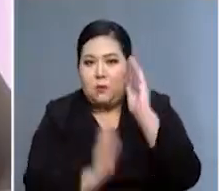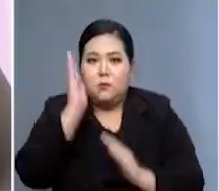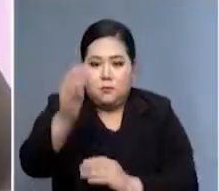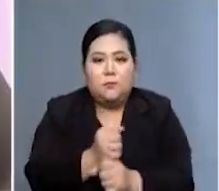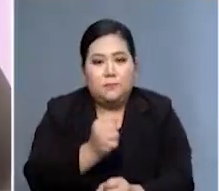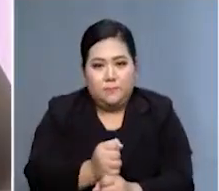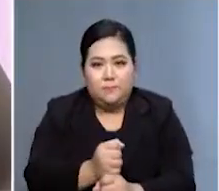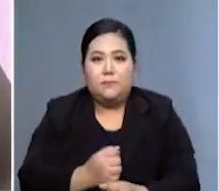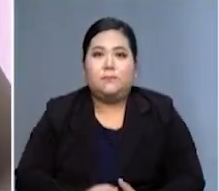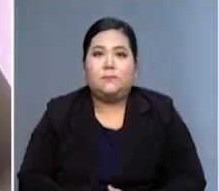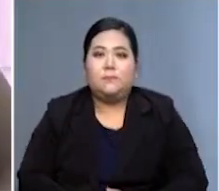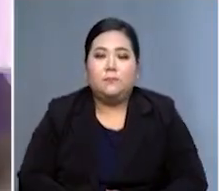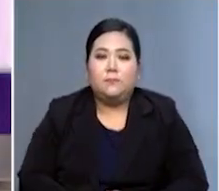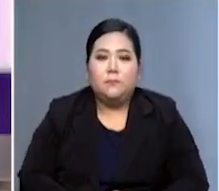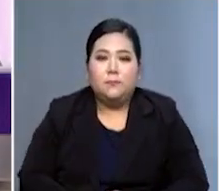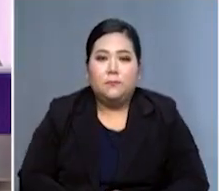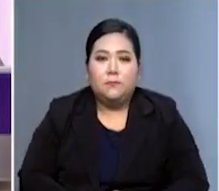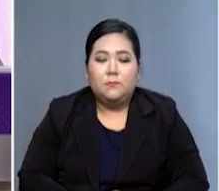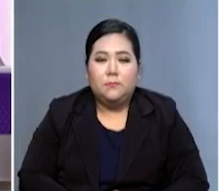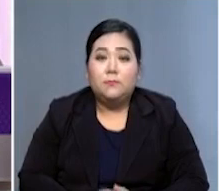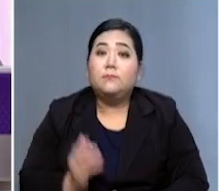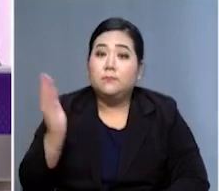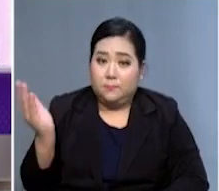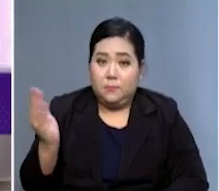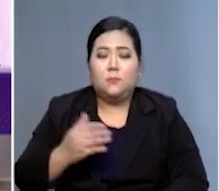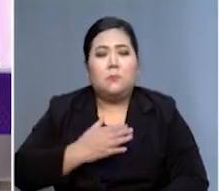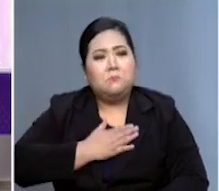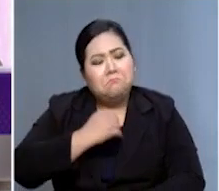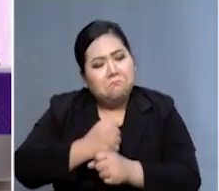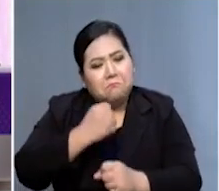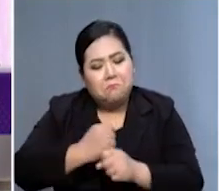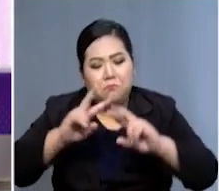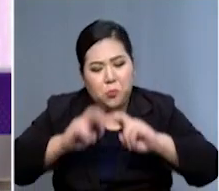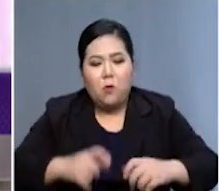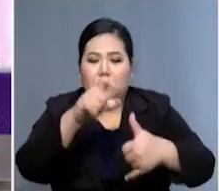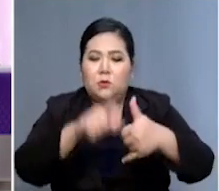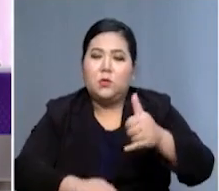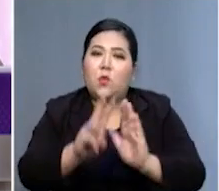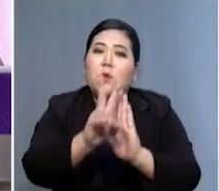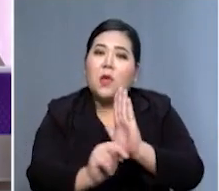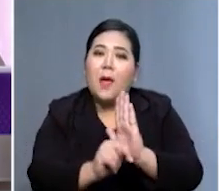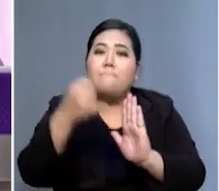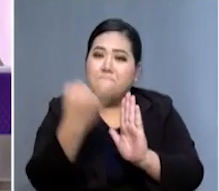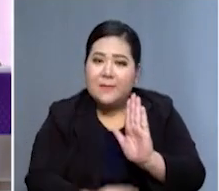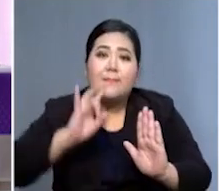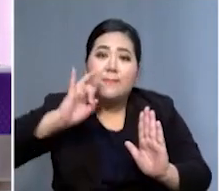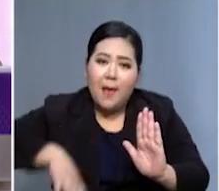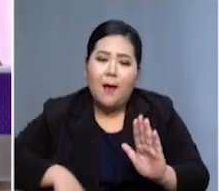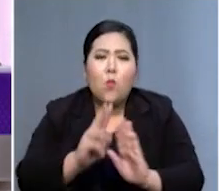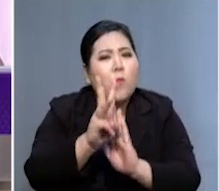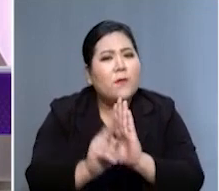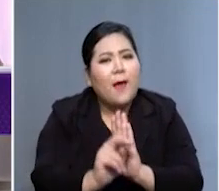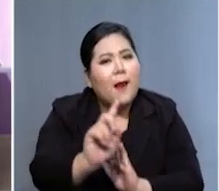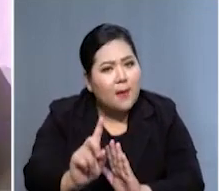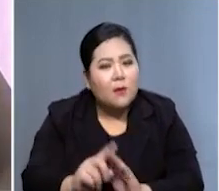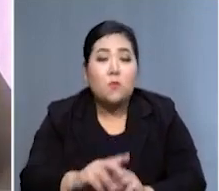ตัวนี้คนที่จะชี้จริงๆก็คือข้อการสอบสวนวินัยได้แรงที่ศึกษาจะแต่งตั้งครับตรงนี้แหละจะเป็นคนฟันเลยว่าวินัยอยู่ตรงไหนอย่างไร